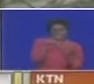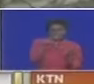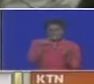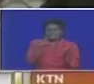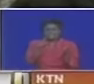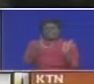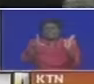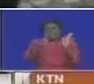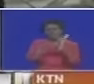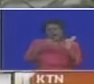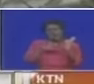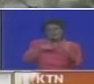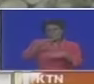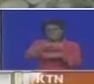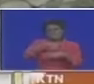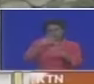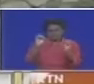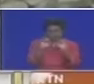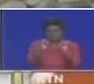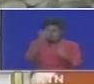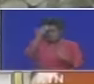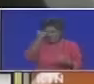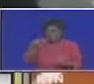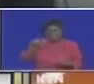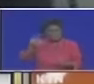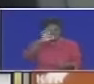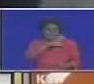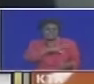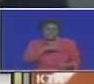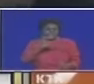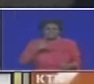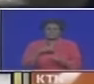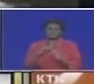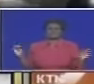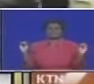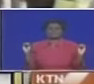na sheria za kitaifa, kwani kwao haina manufaa.